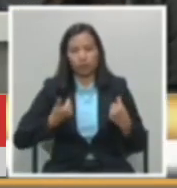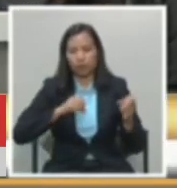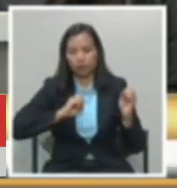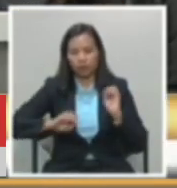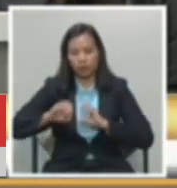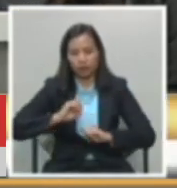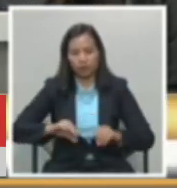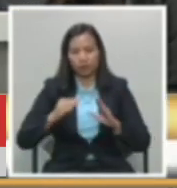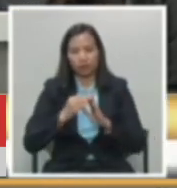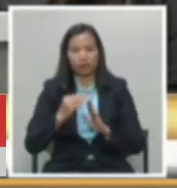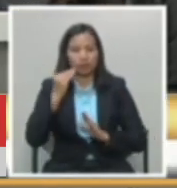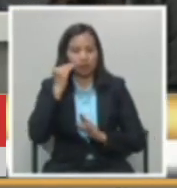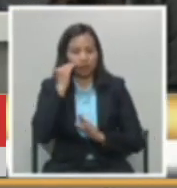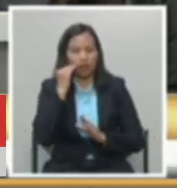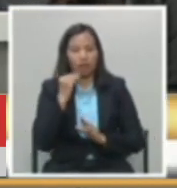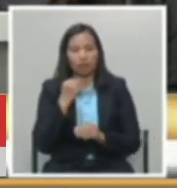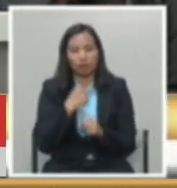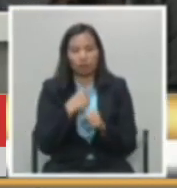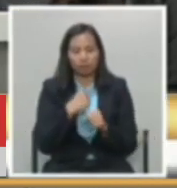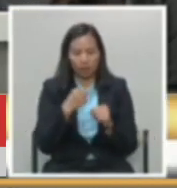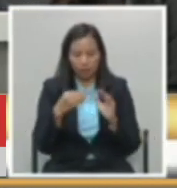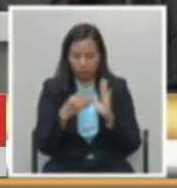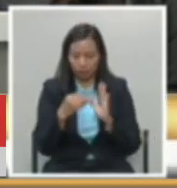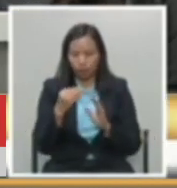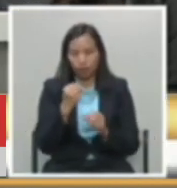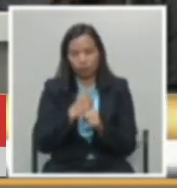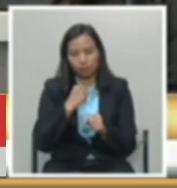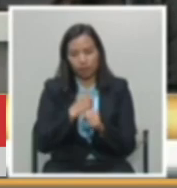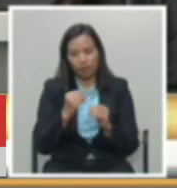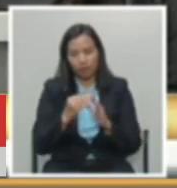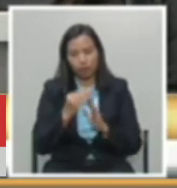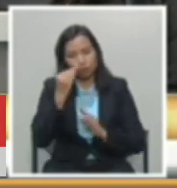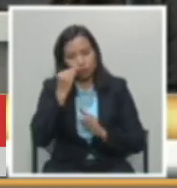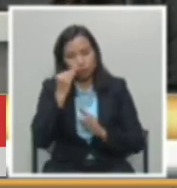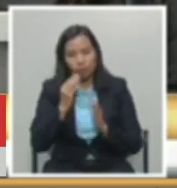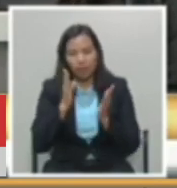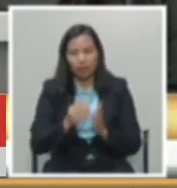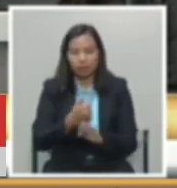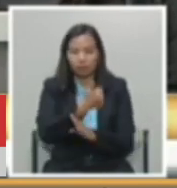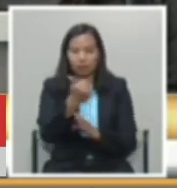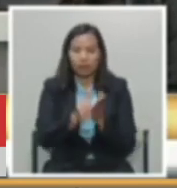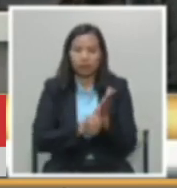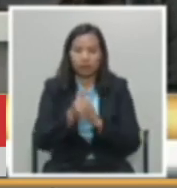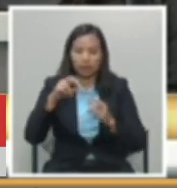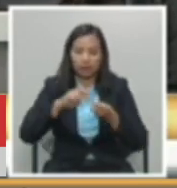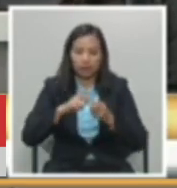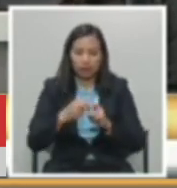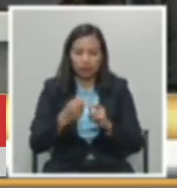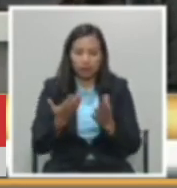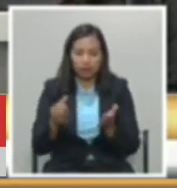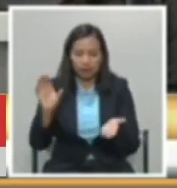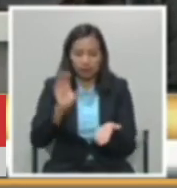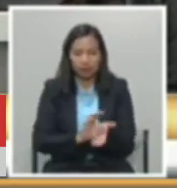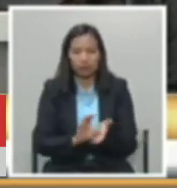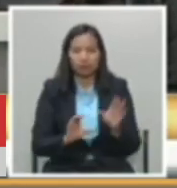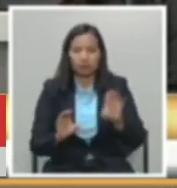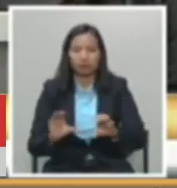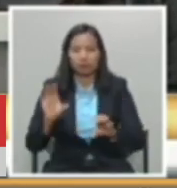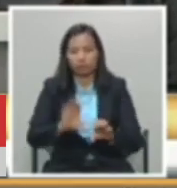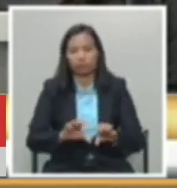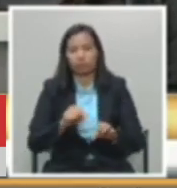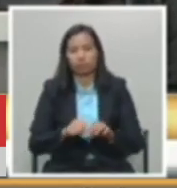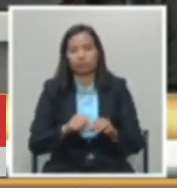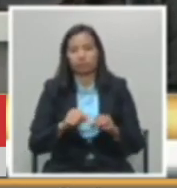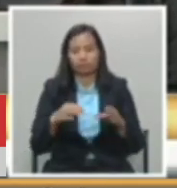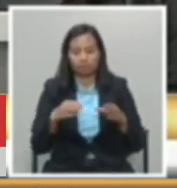องไปนี่มันก็จะทำให้สังคมเป็นสุขแล้วไม่ต้องเดือดร้อนคนอื่นที่จะมาแก้ปัญหาทำไมเราไม่ทุ่มงบประมาณไปในส่วนนี้นะค